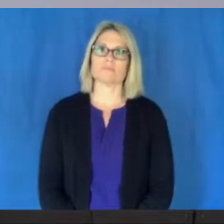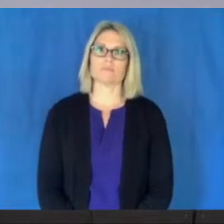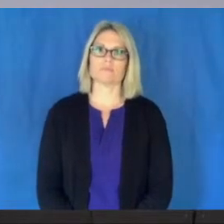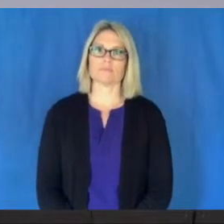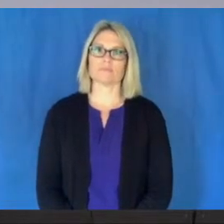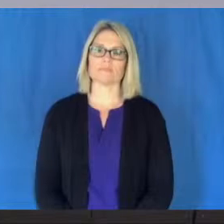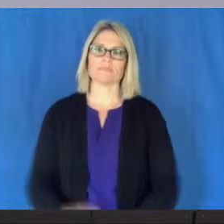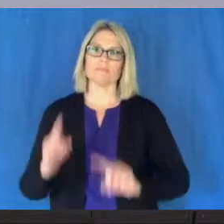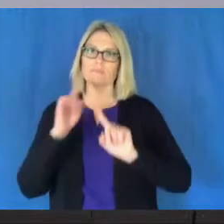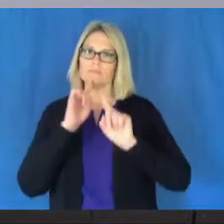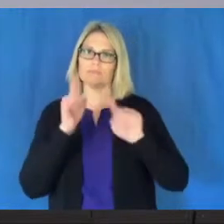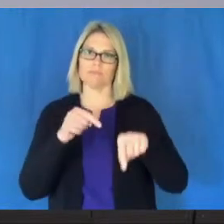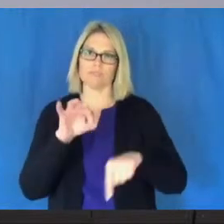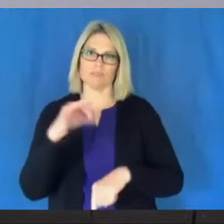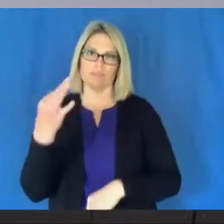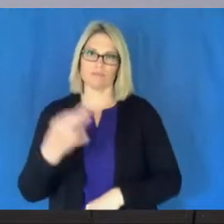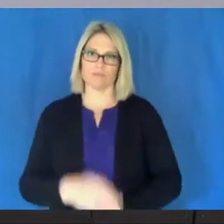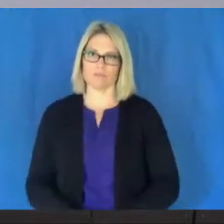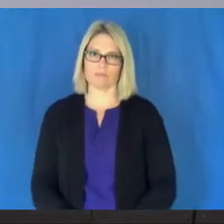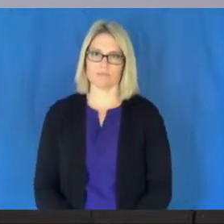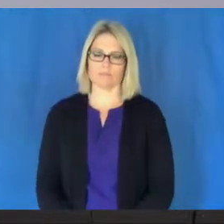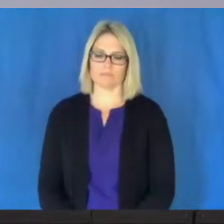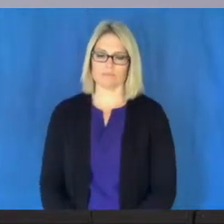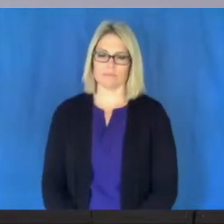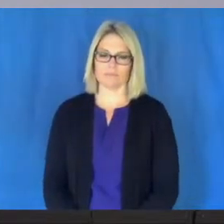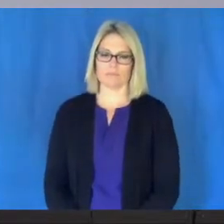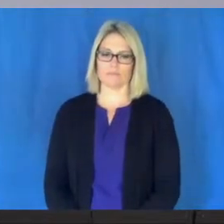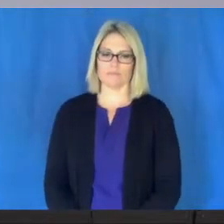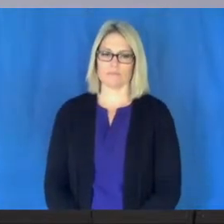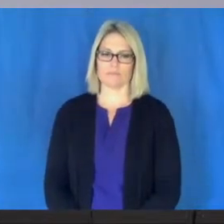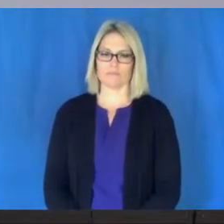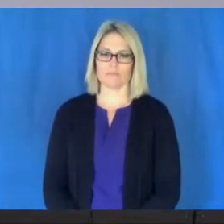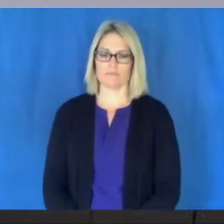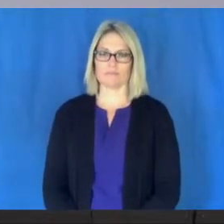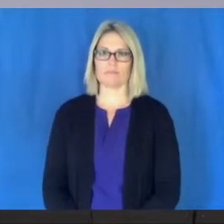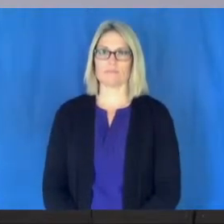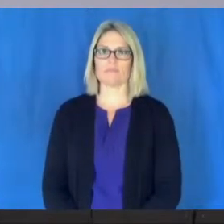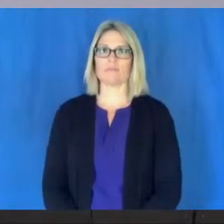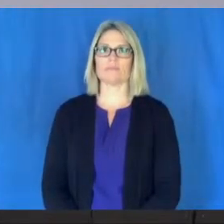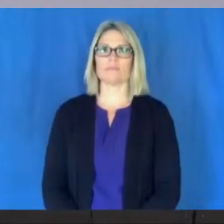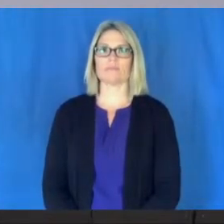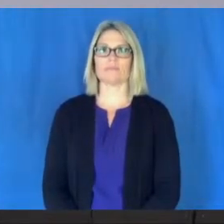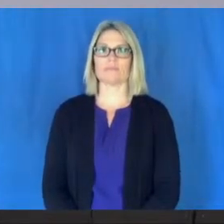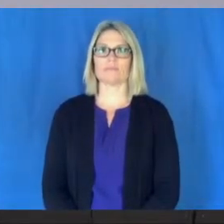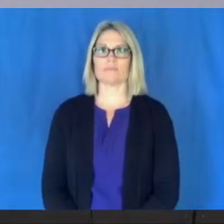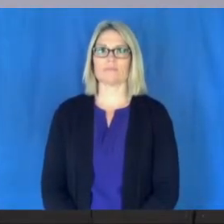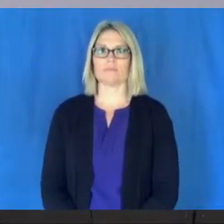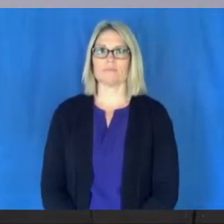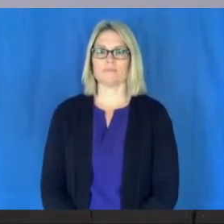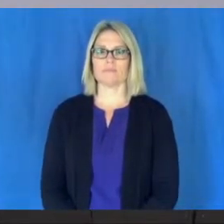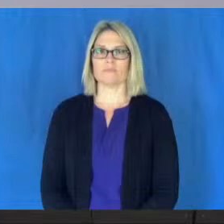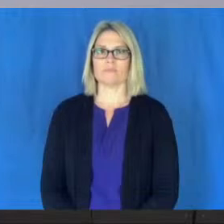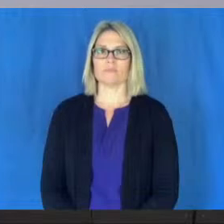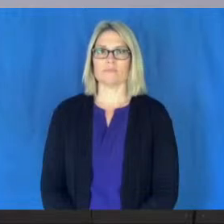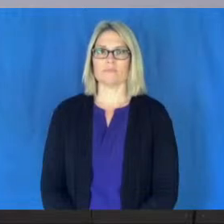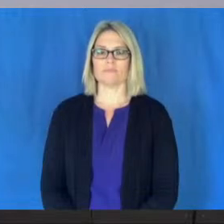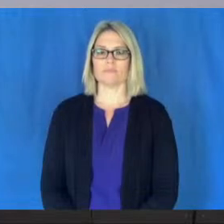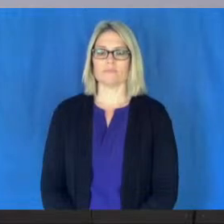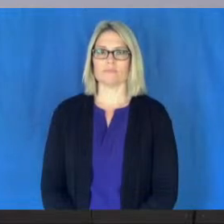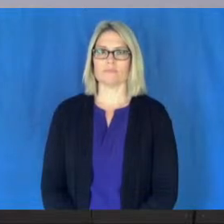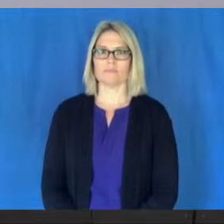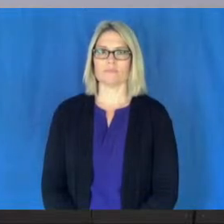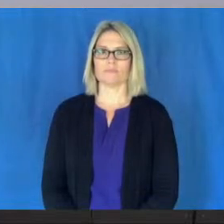Je pense que c'est une bonne question. Je sais qu'il y a c'est partie d'une grande discussion